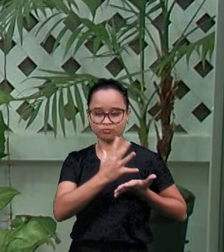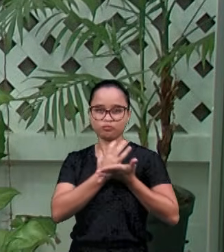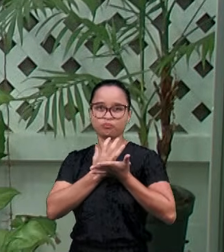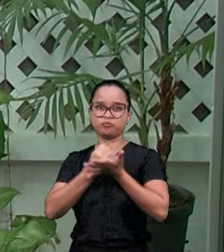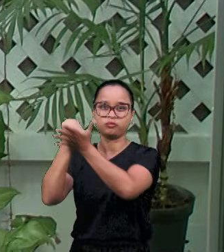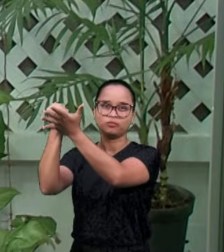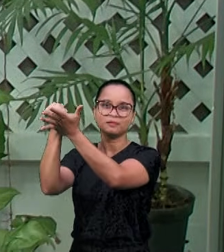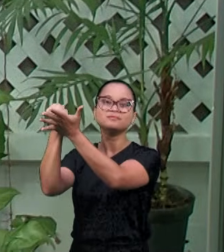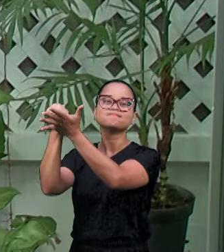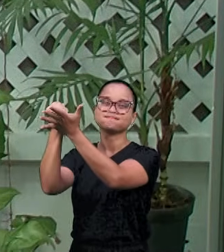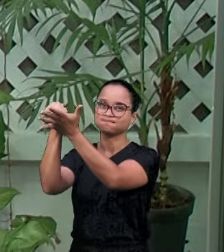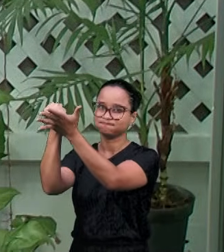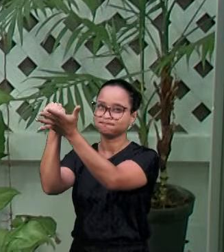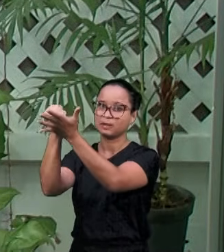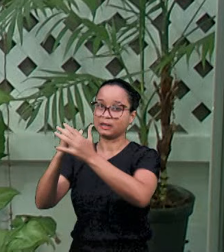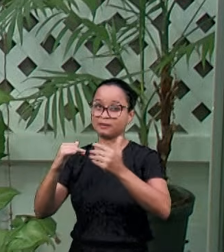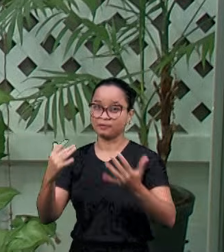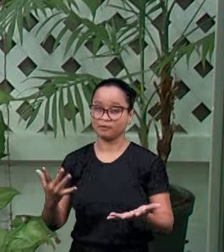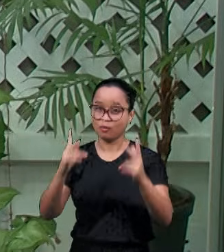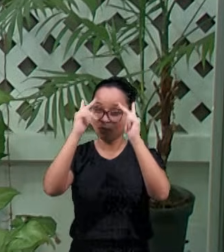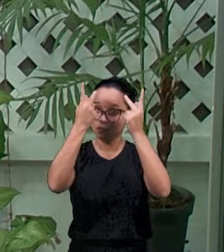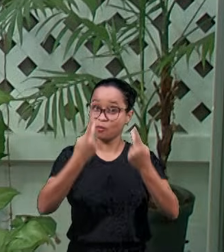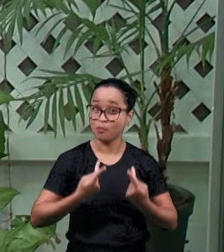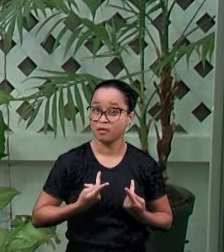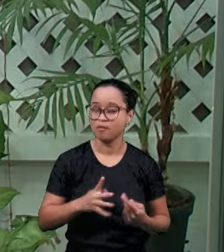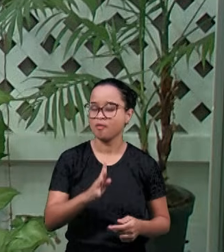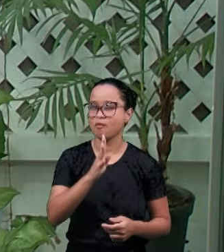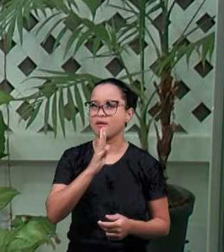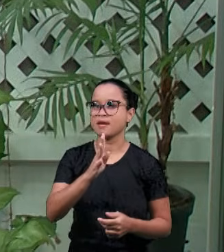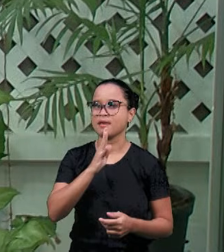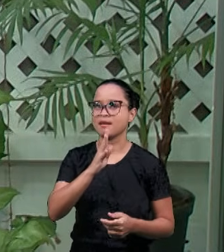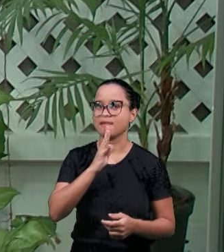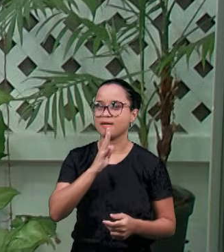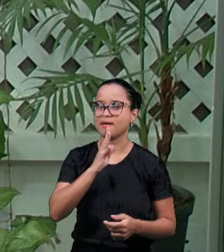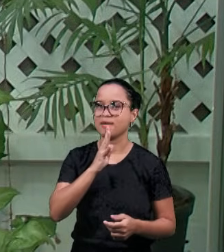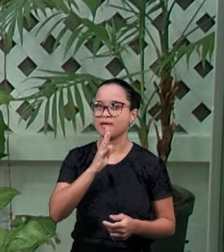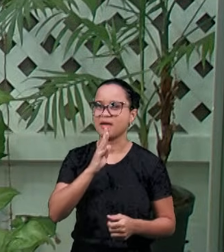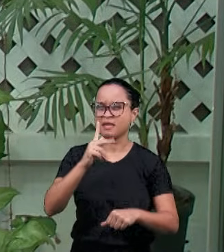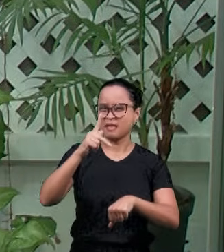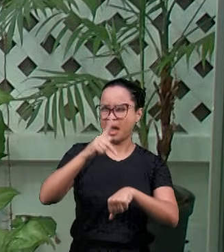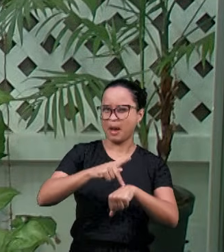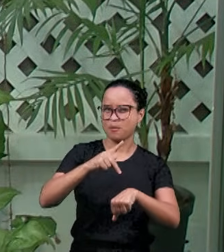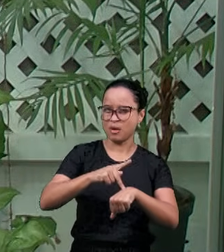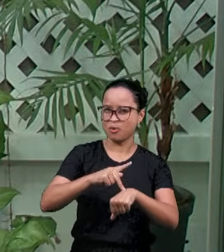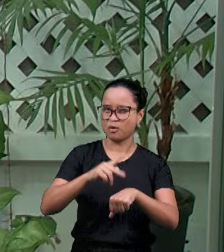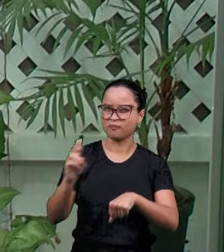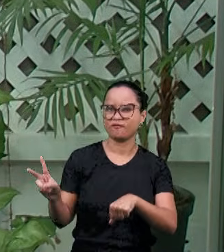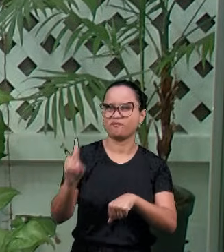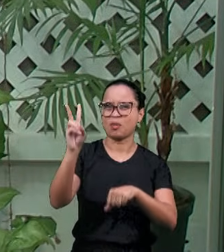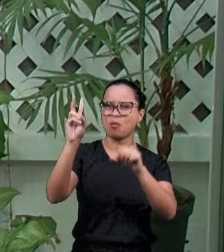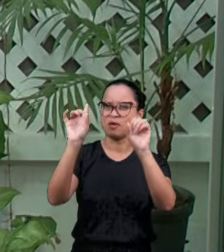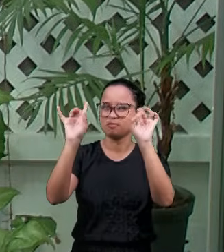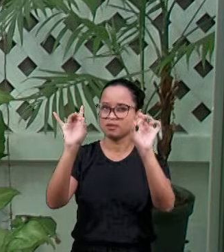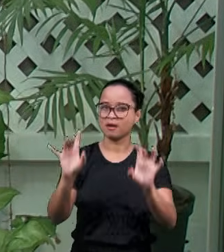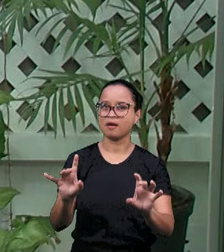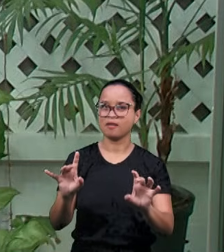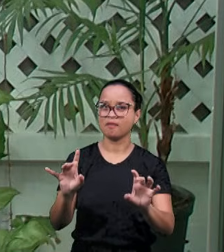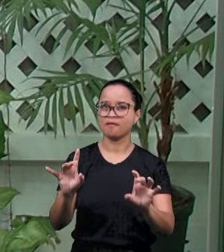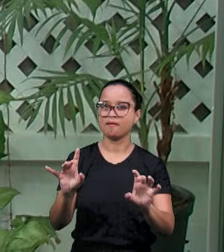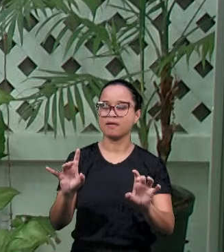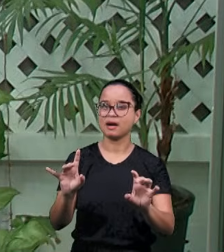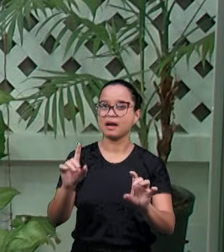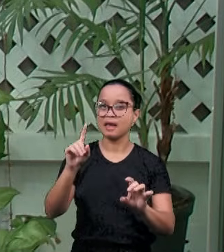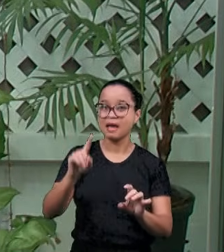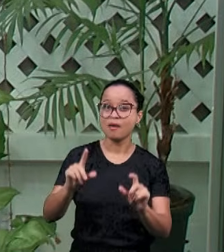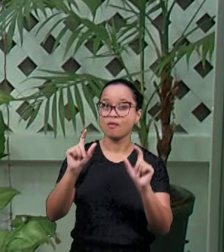des bonnes perles, qui connaît la perle de grand prix, qui est le Saint-Esprit,